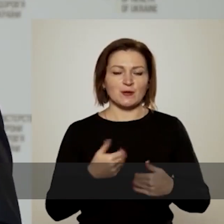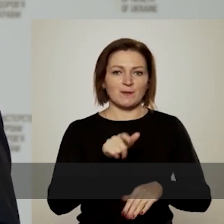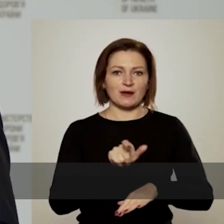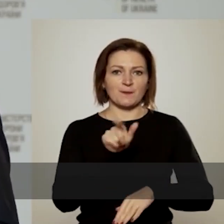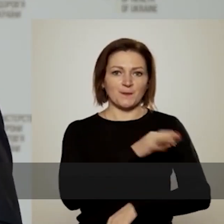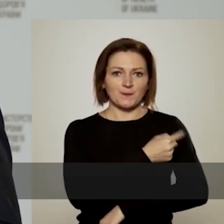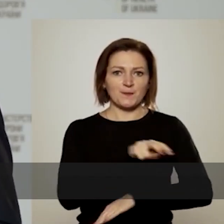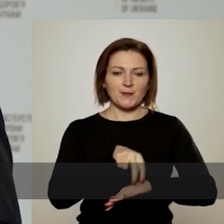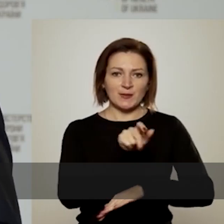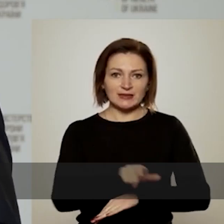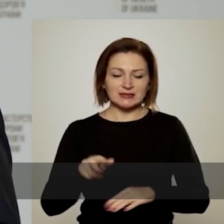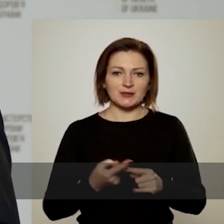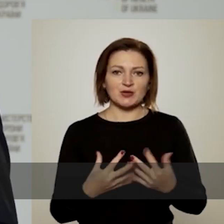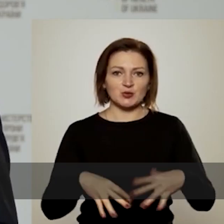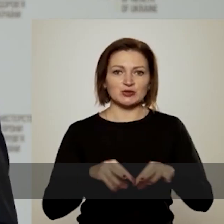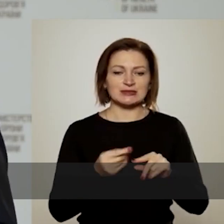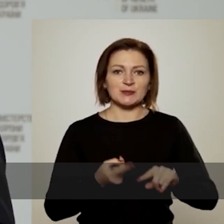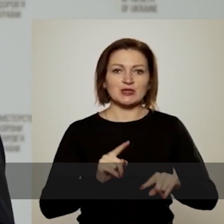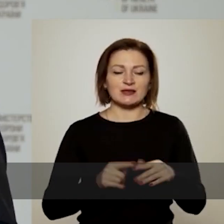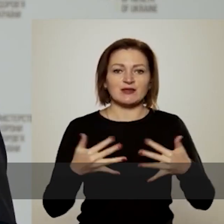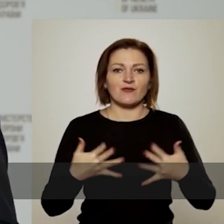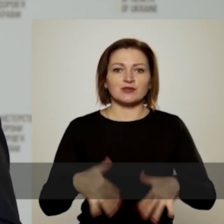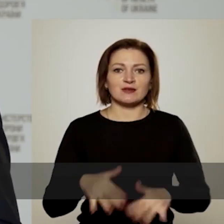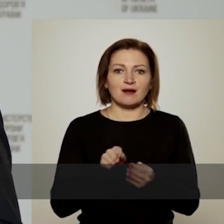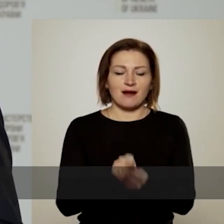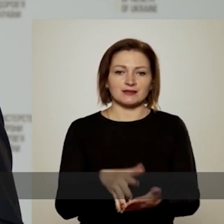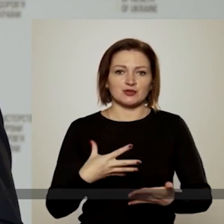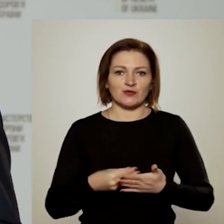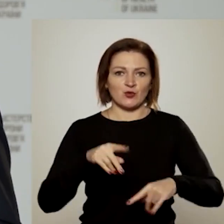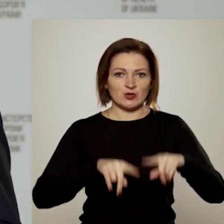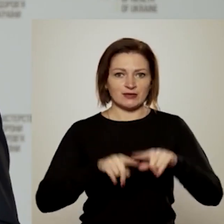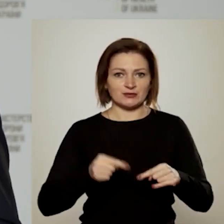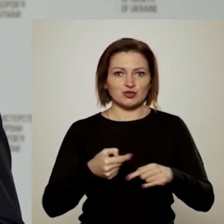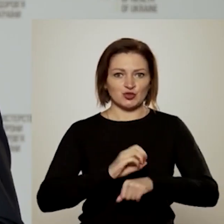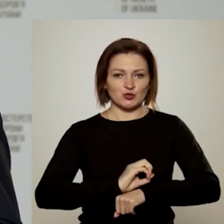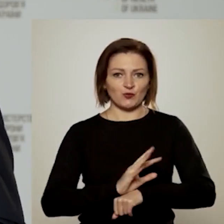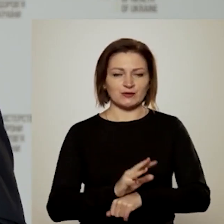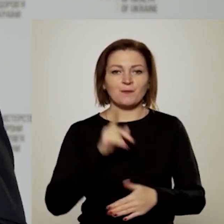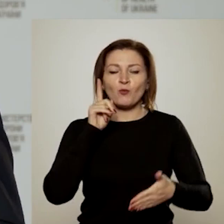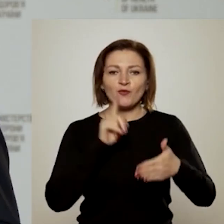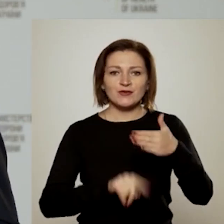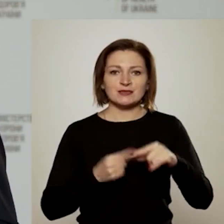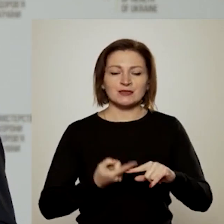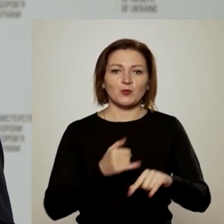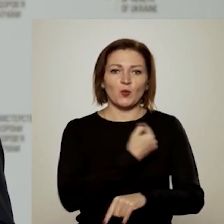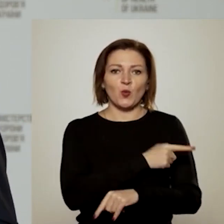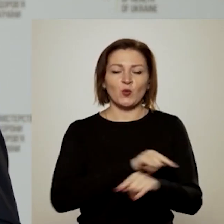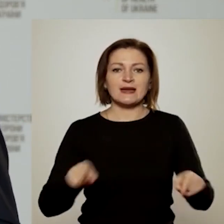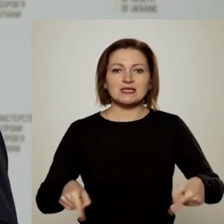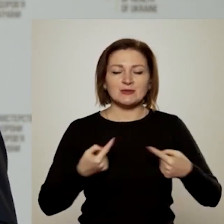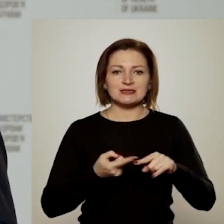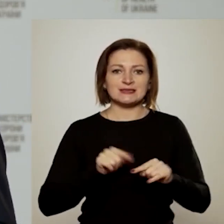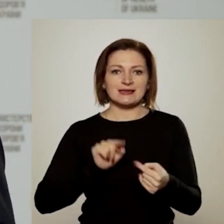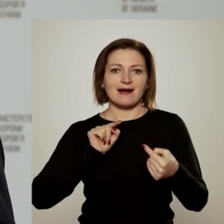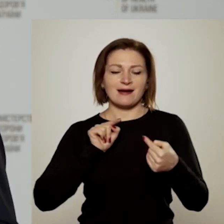які, на жаль, втратили своїх рідних через ковід. Повірте, у реанімаціях цей антивакцинаторський дух дуже